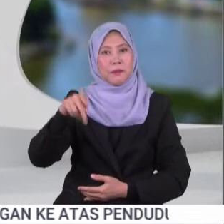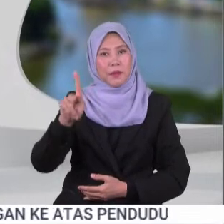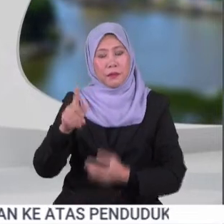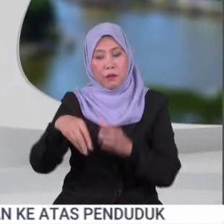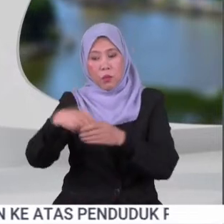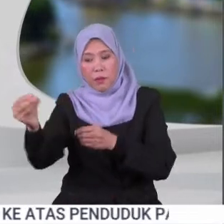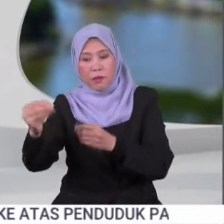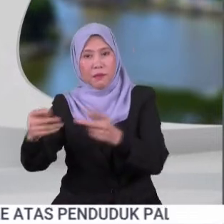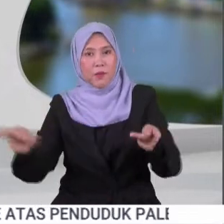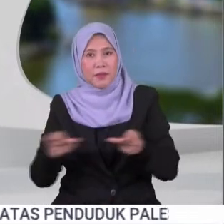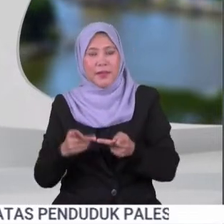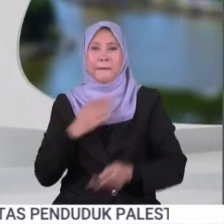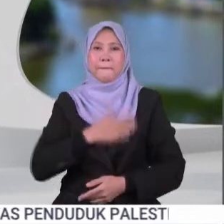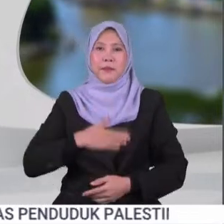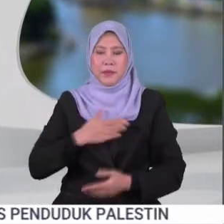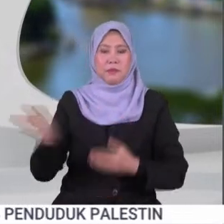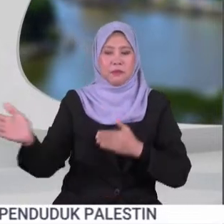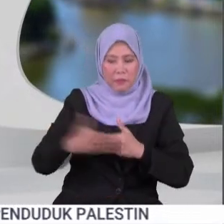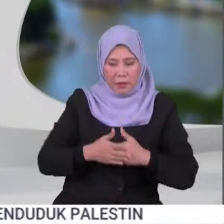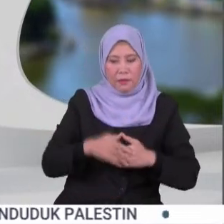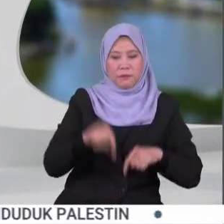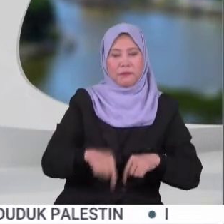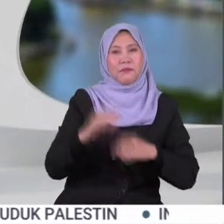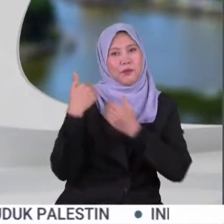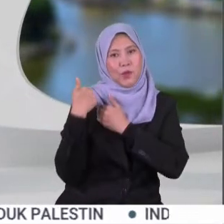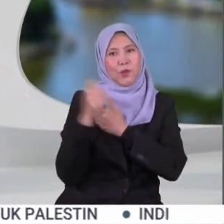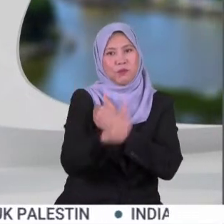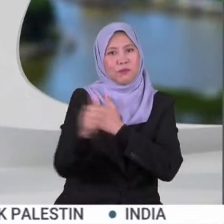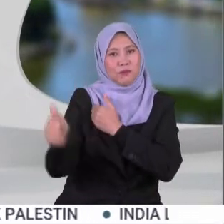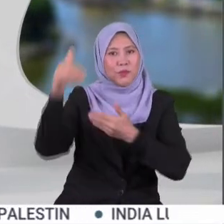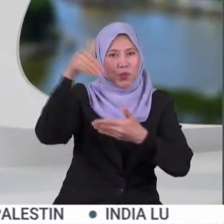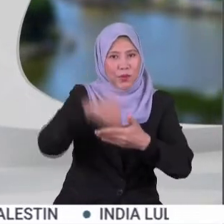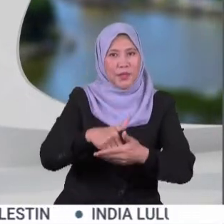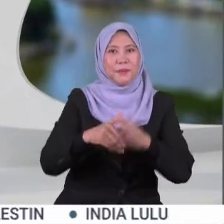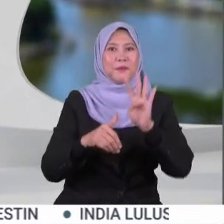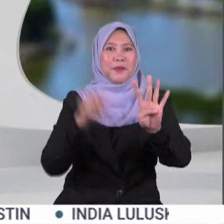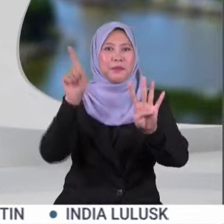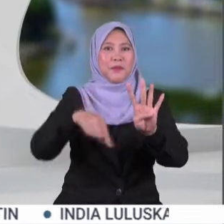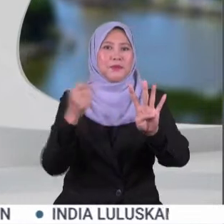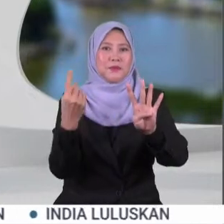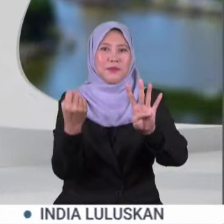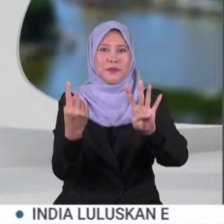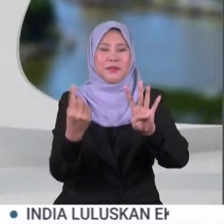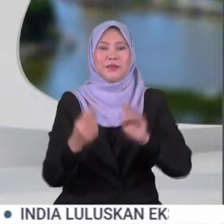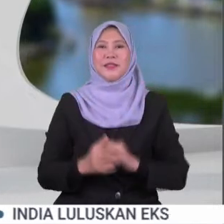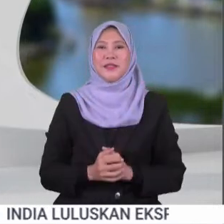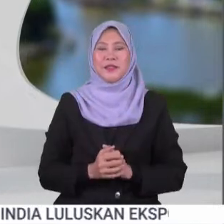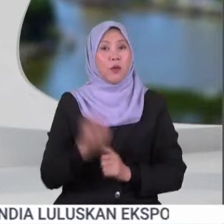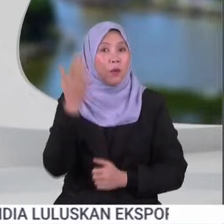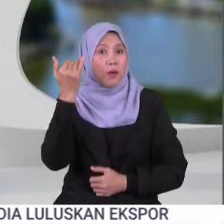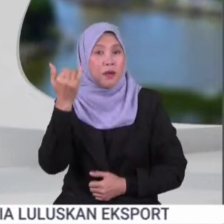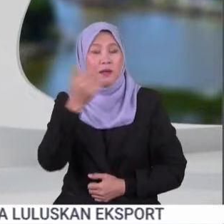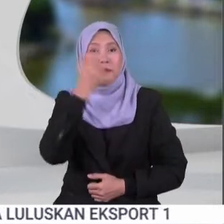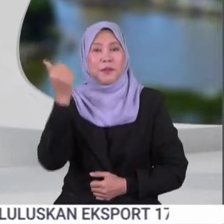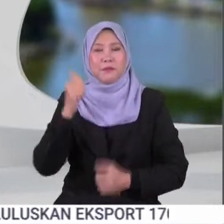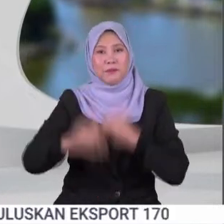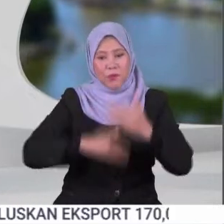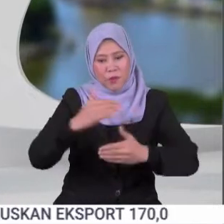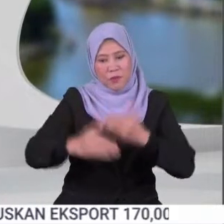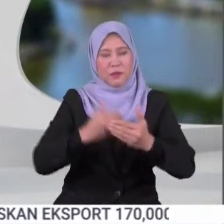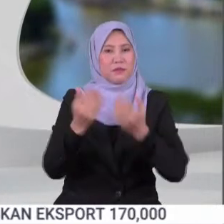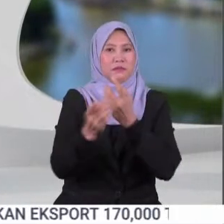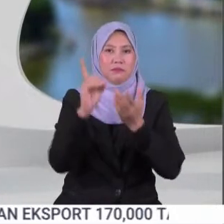luar kawasan diminta pulang untuk menunaikan tanggungjawab mereka pada 4 November depan. Ini adalah untuk memastikan